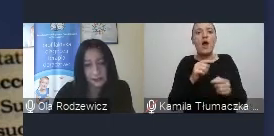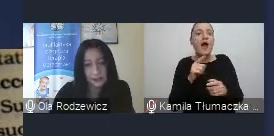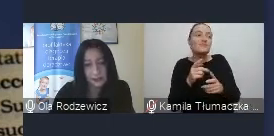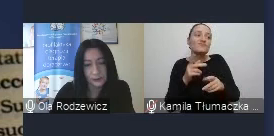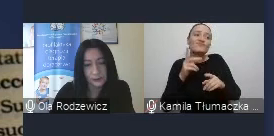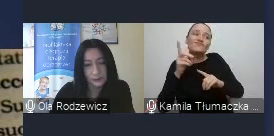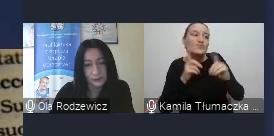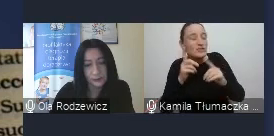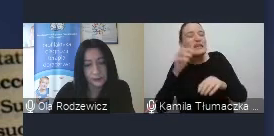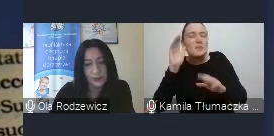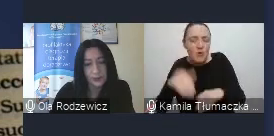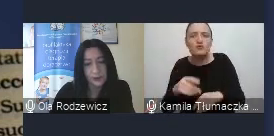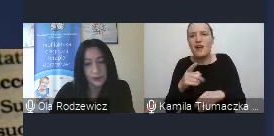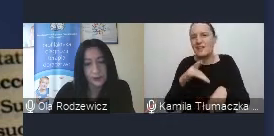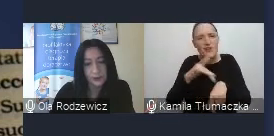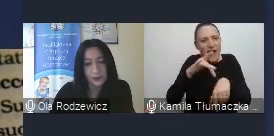takich efektów.